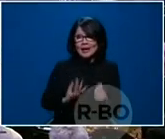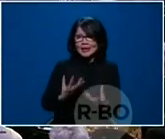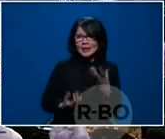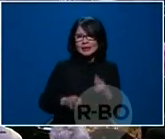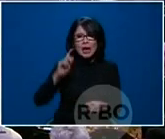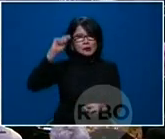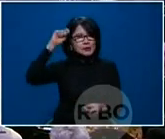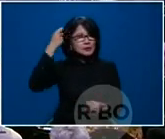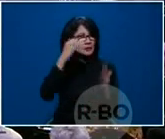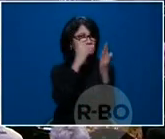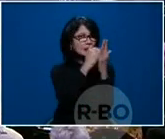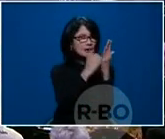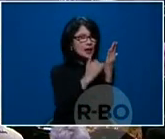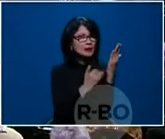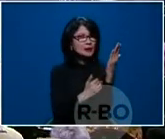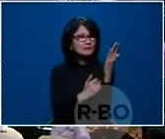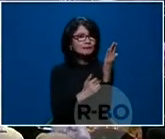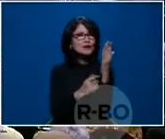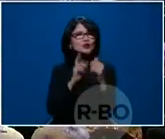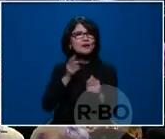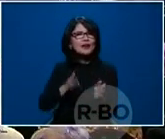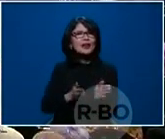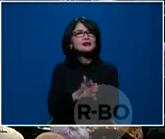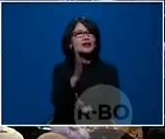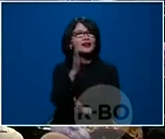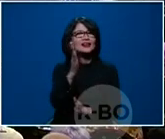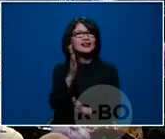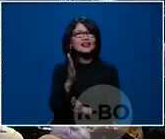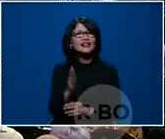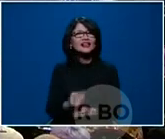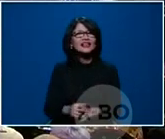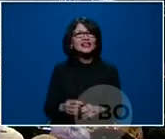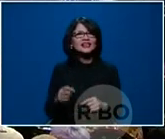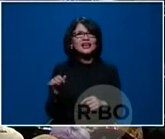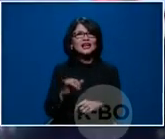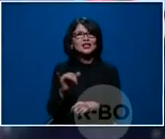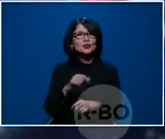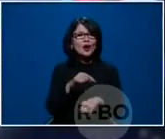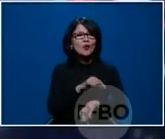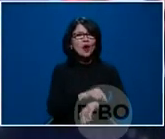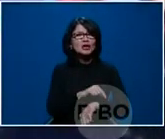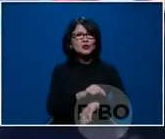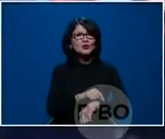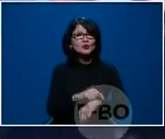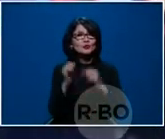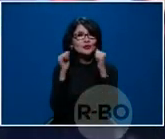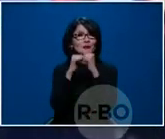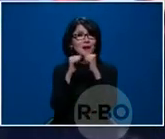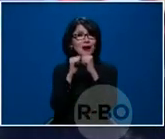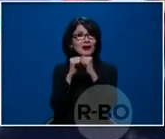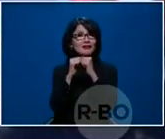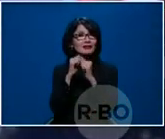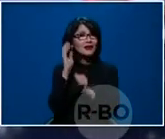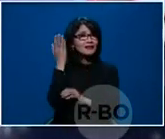supaya jalannya memang lebih lancar dan kita sesuai waktu seperti yang kita sepakati di awal baik kita langsung